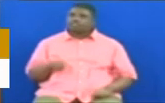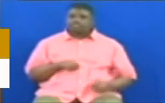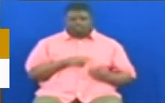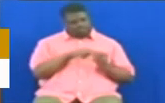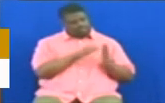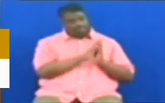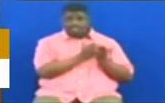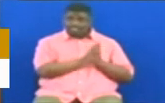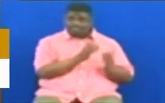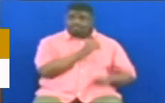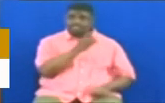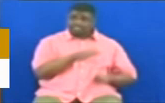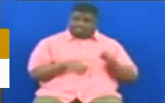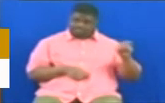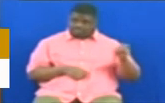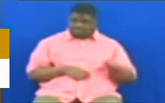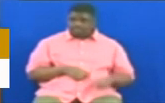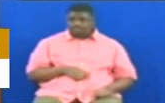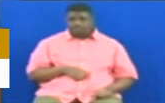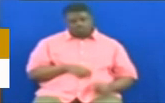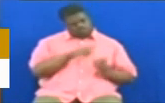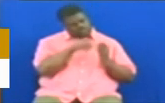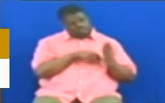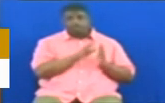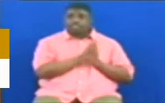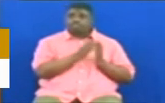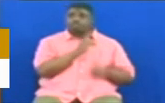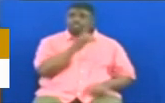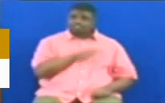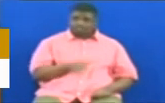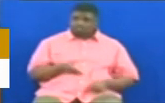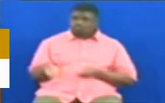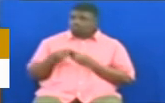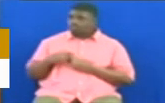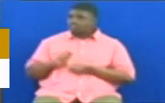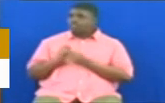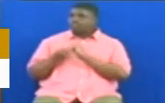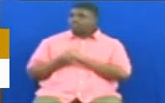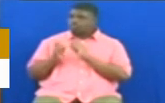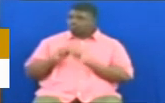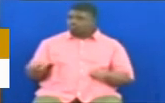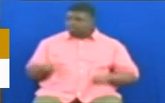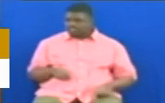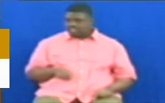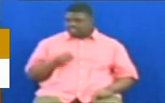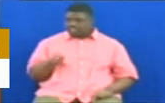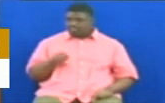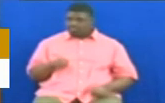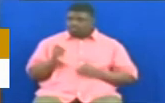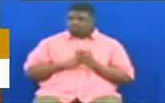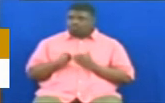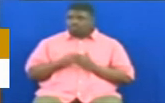mpaka katiba ya Zanzibar. Alisi ungeisoma katiba ya Zanzibar alafu tupe tafsiri tofauti. Lakini hivyo ilivyoandikwa kwenye katiba ya